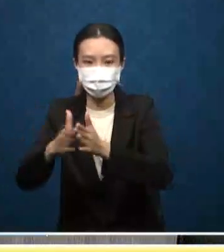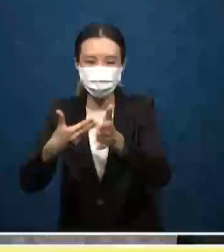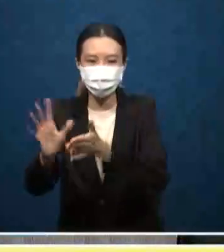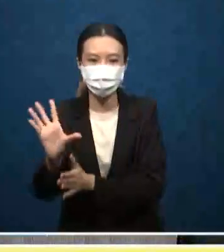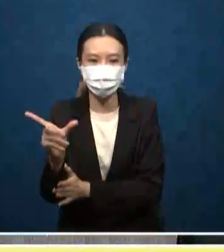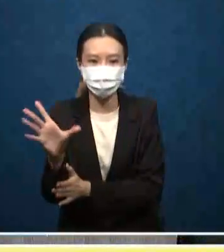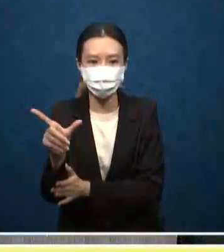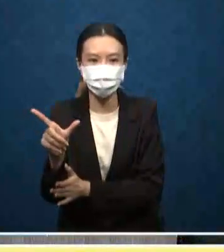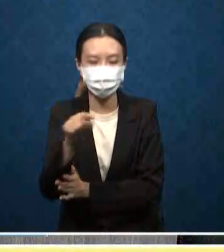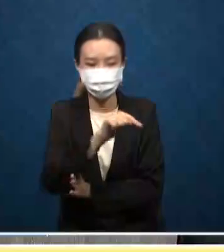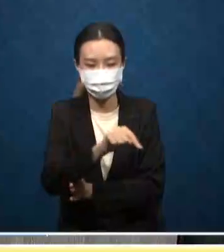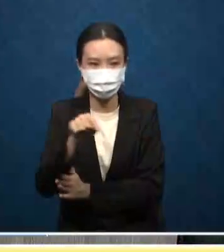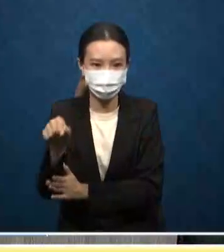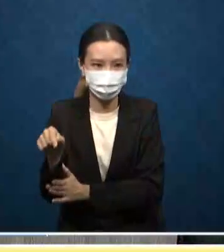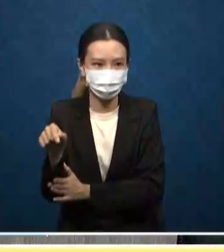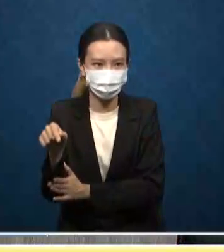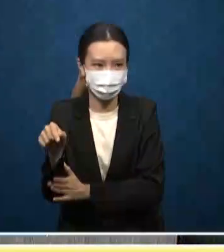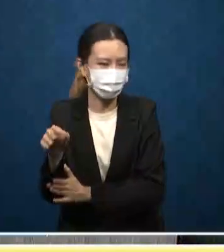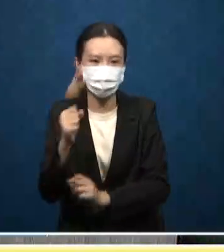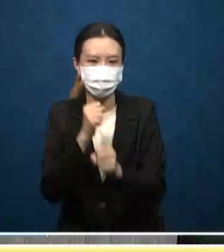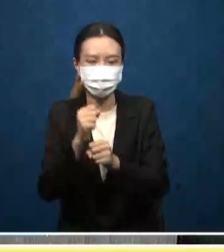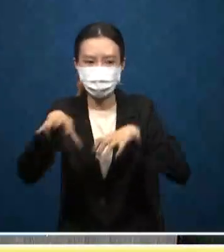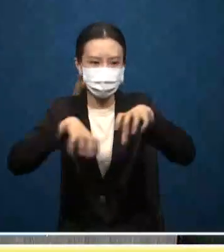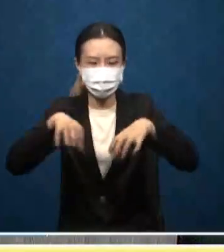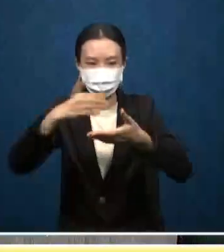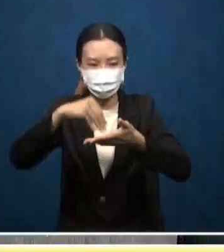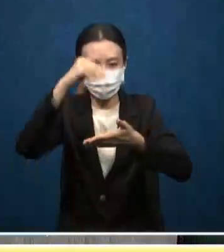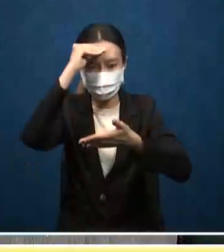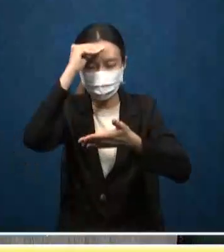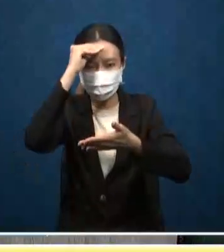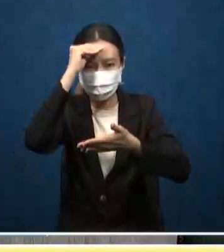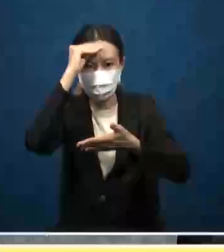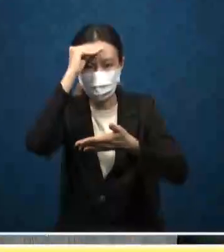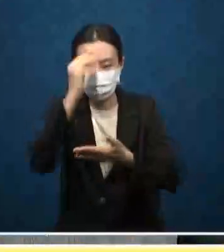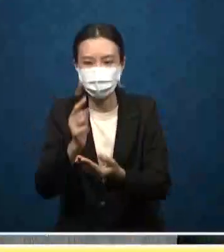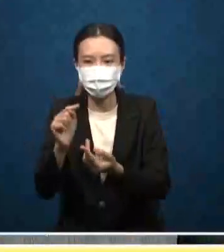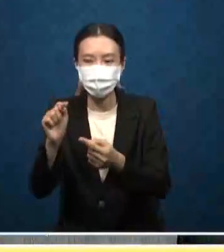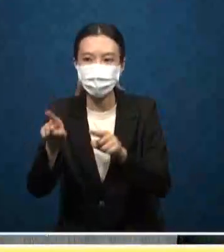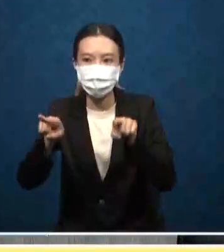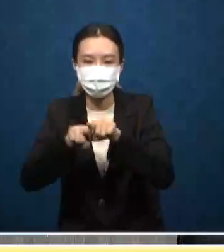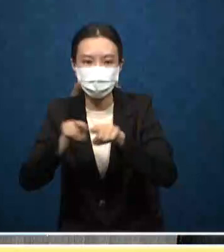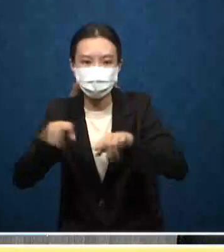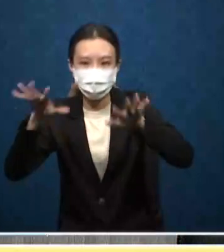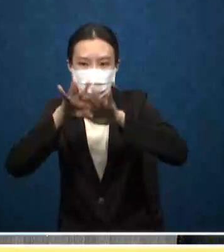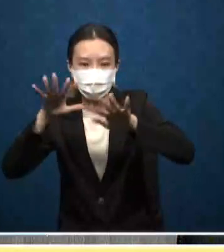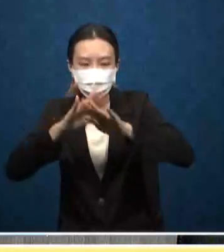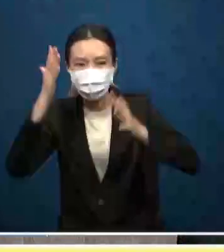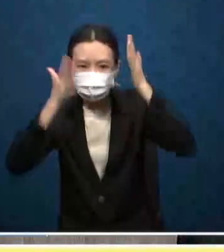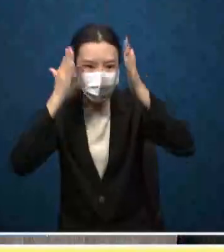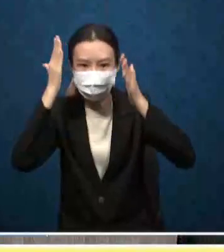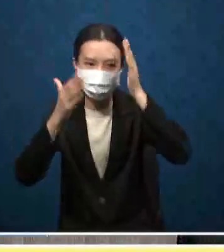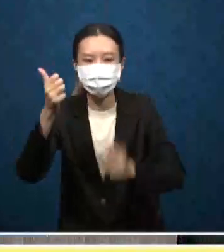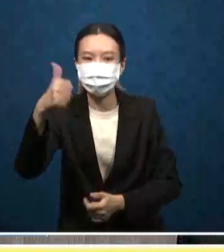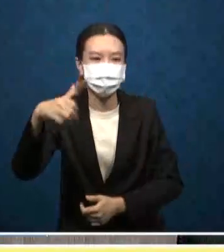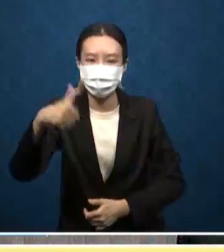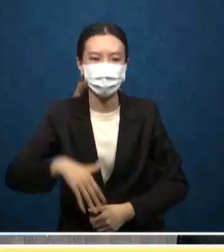เนี่ยเราไม่มีทางจะจัดการศึกษาที่ไปเทียบกับมาเลเซียเราไม่มีทางที่จะจัดการศึกษาที่เอาวิธีการ